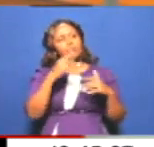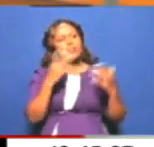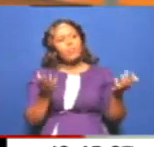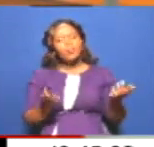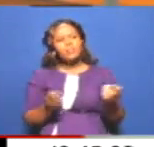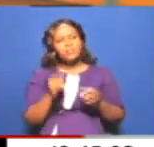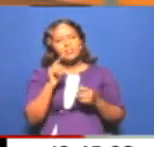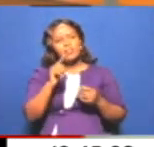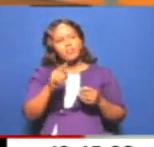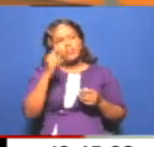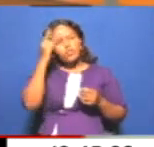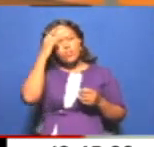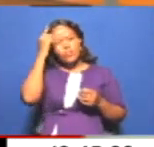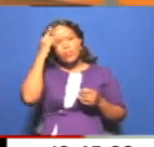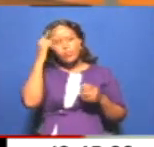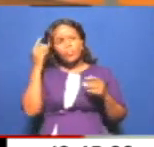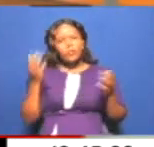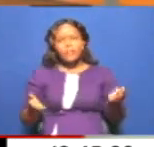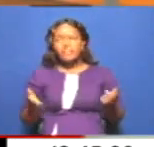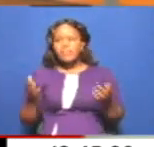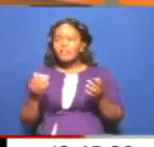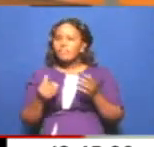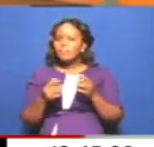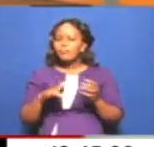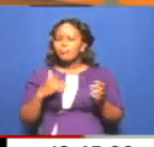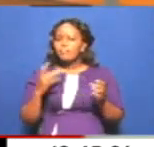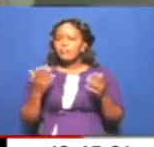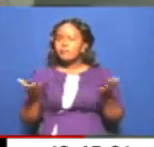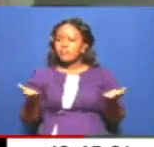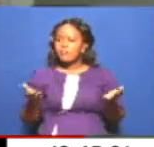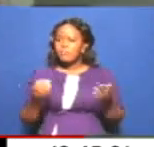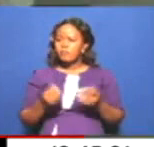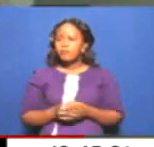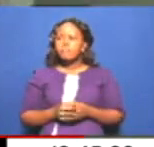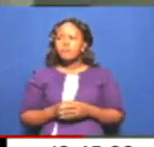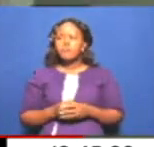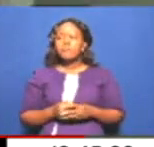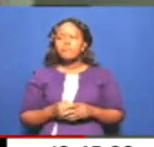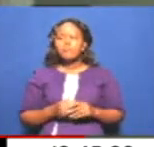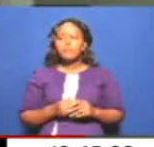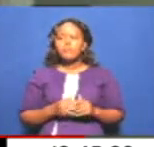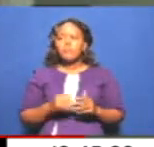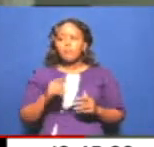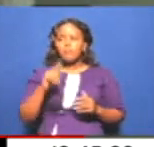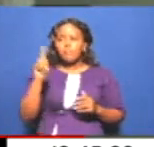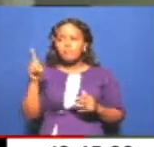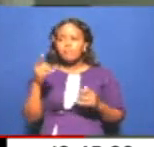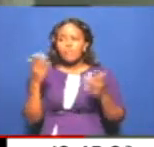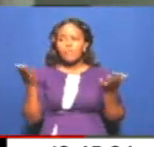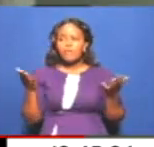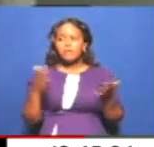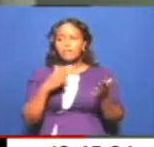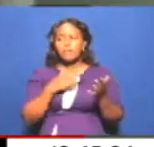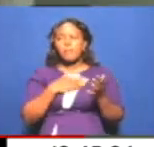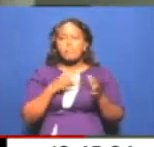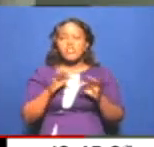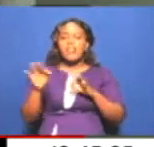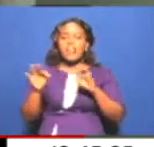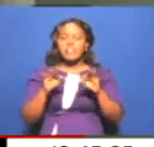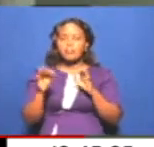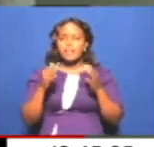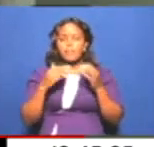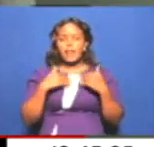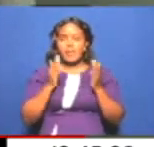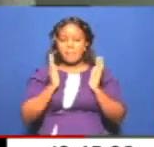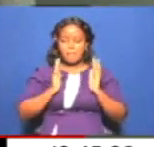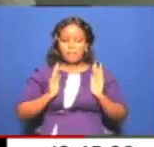hili unalivizia vipi? Na mwanzo wacha nieleze kwanza hisia yangu. Hisia